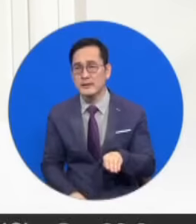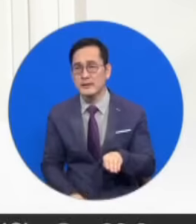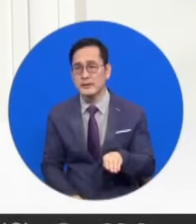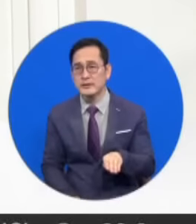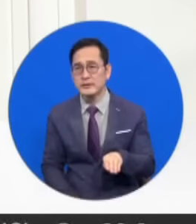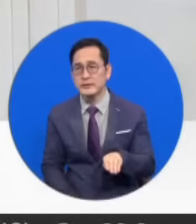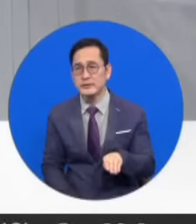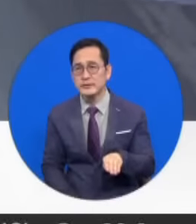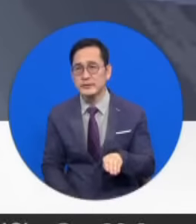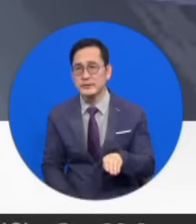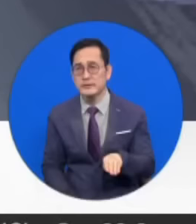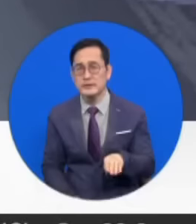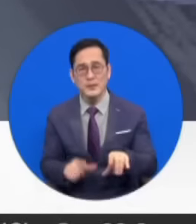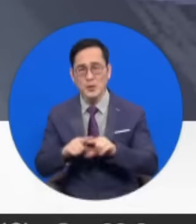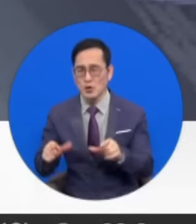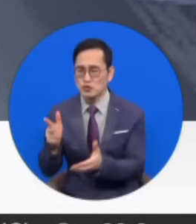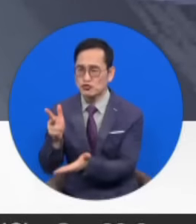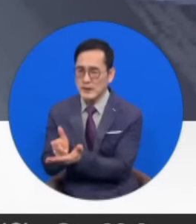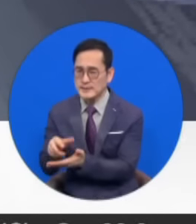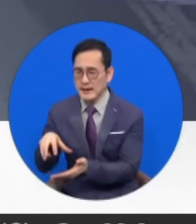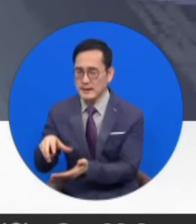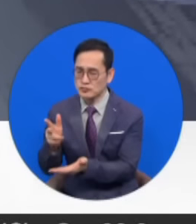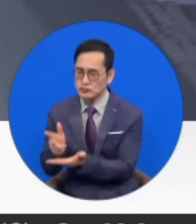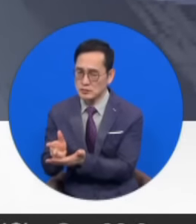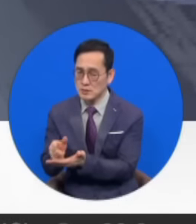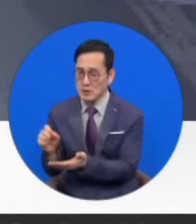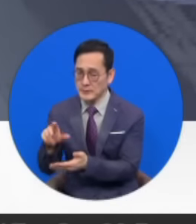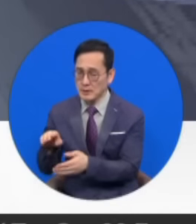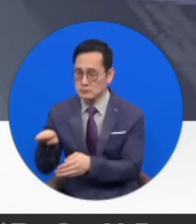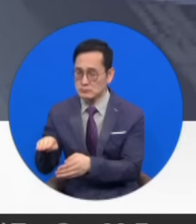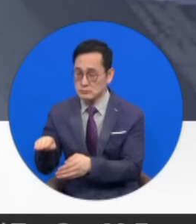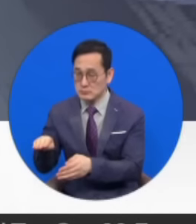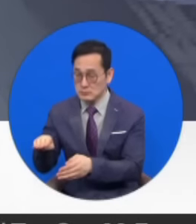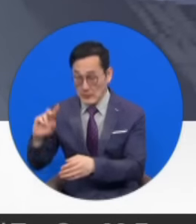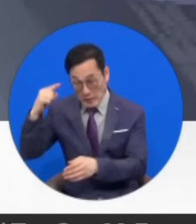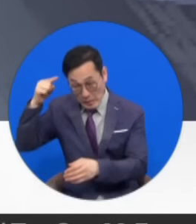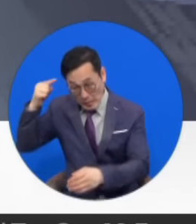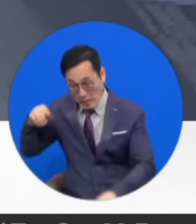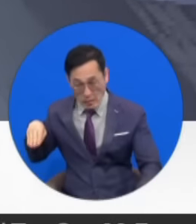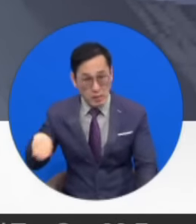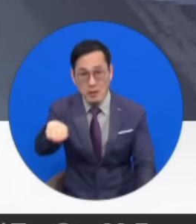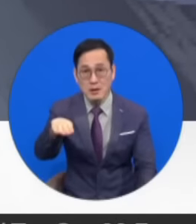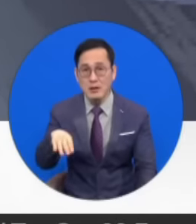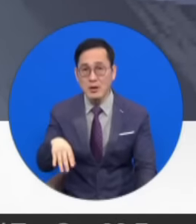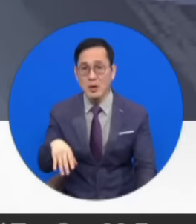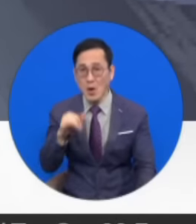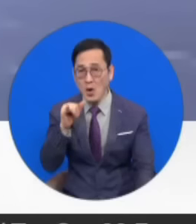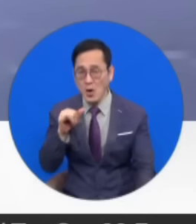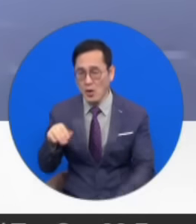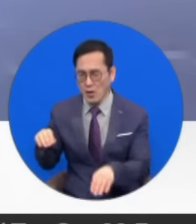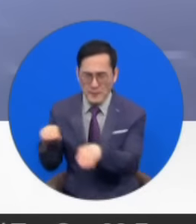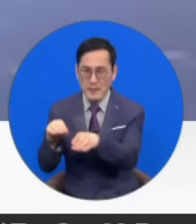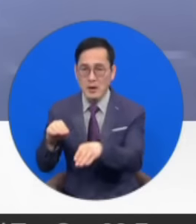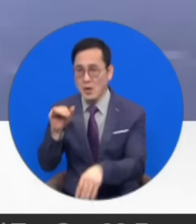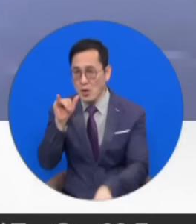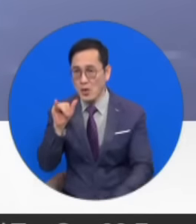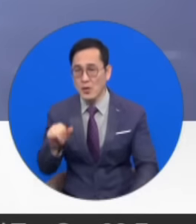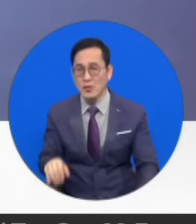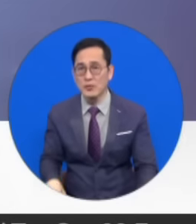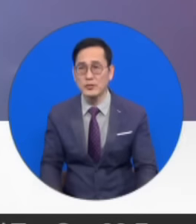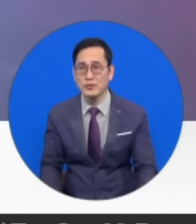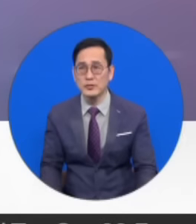뭐 주차장이라든지 아니면 멈춰 있다가 이렇게 급발진 사고가 나가지고 이제 막 그 인근에 있는 차량과 부딪히는 건데 저기 우리